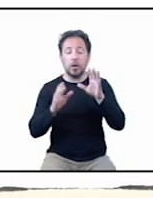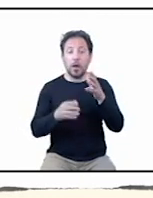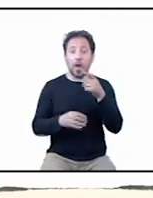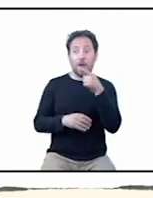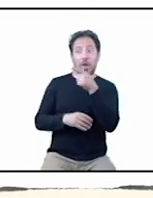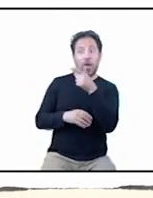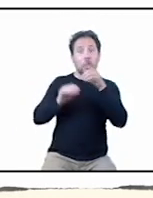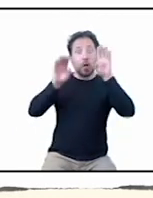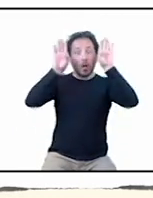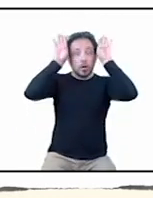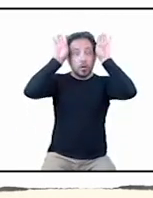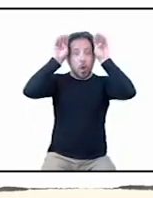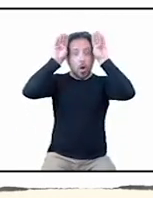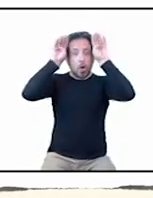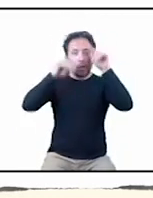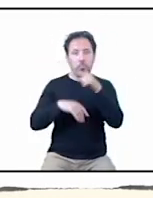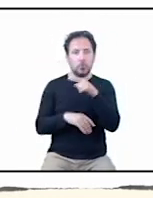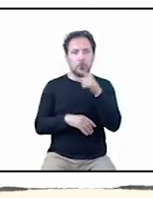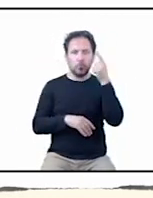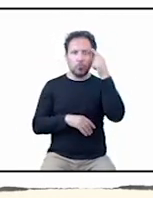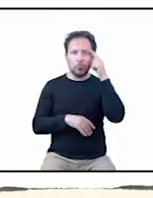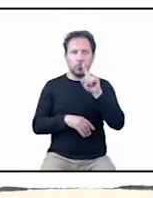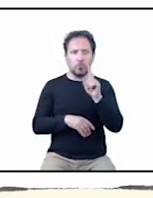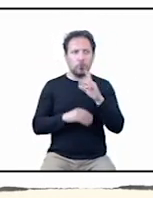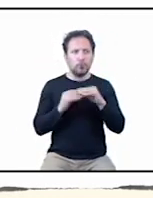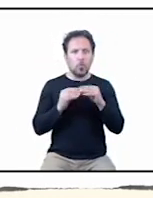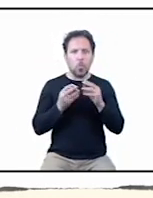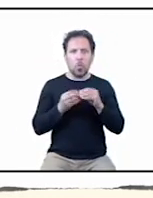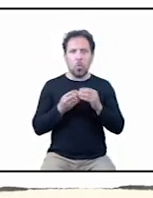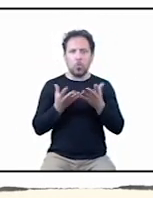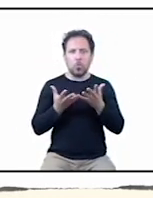stava seduto tranquillo. Aveva paura.